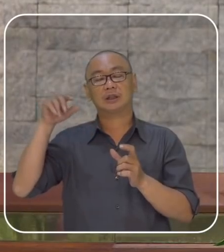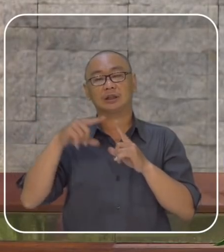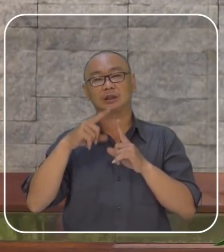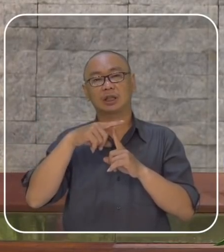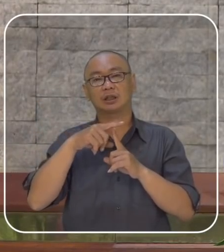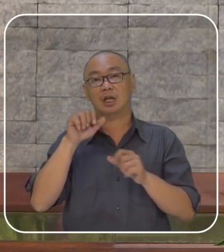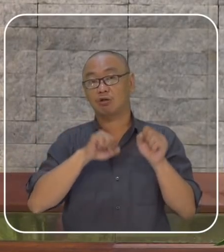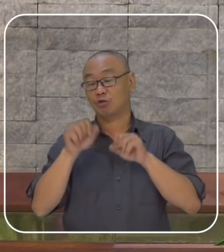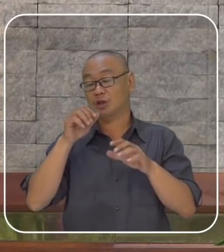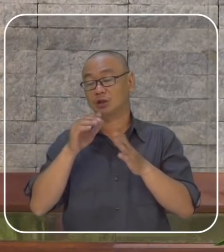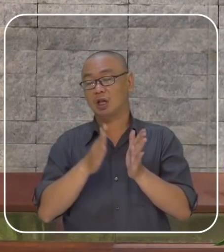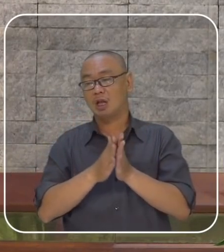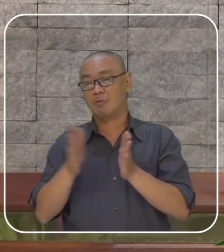itu